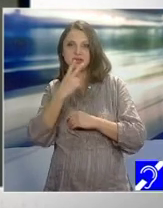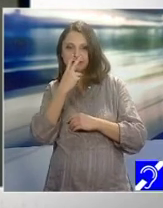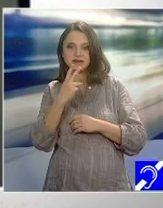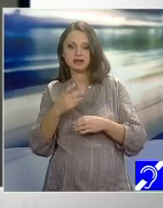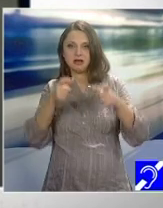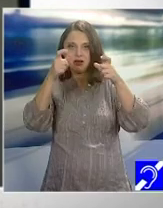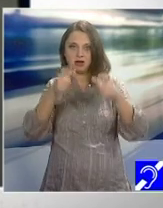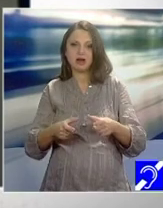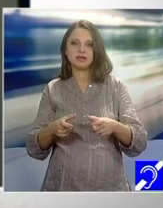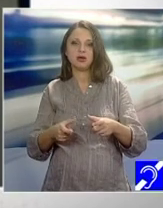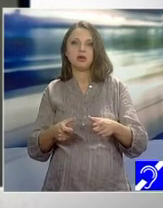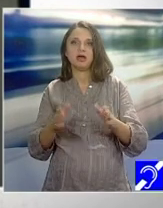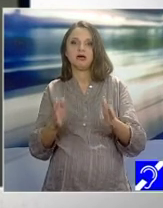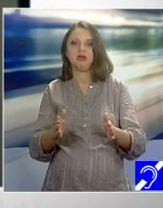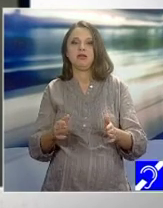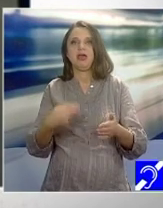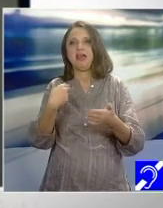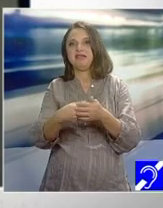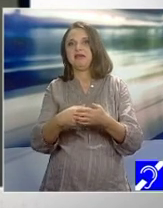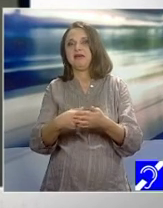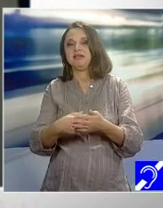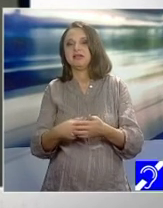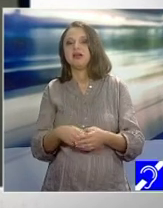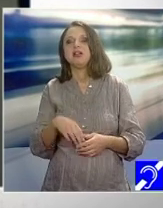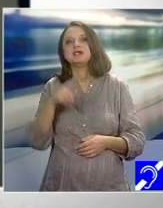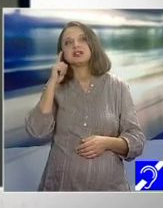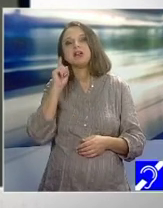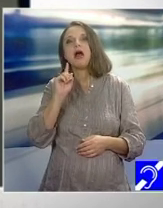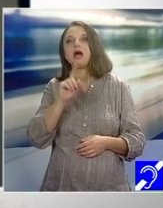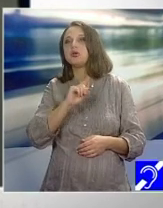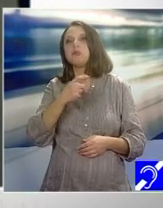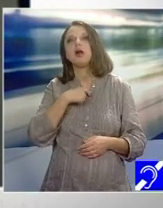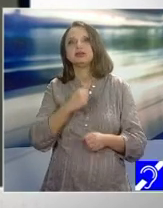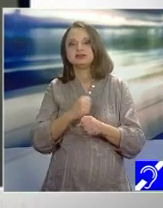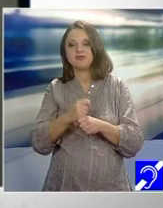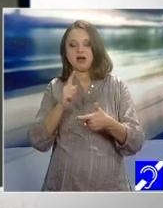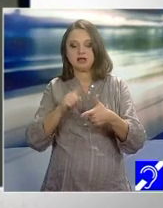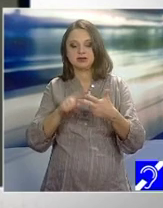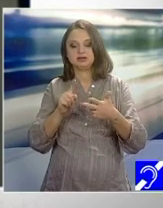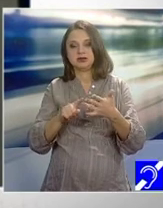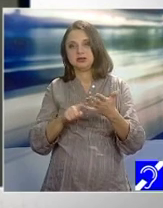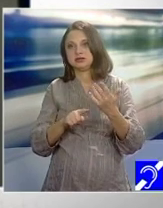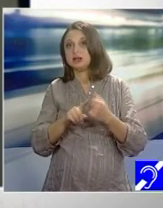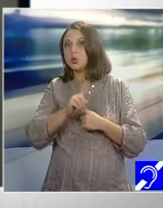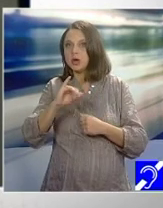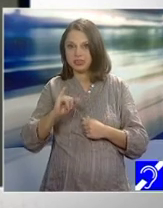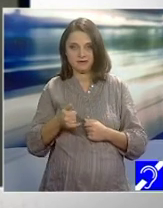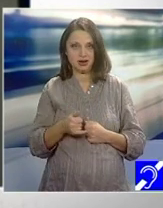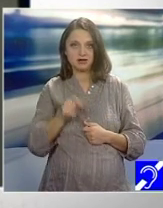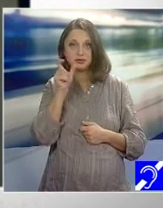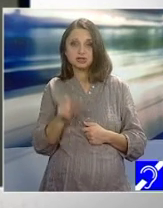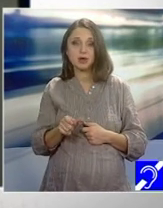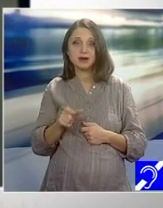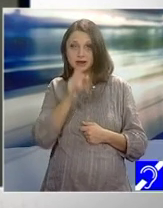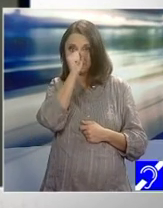anumită categorie care nu poate să facă aceste lucruri sau aceste lucruri și, de fapt, este cu totul și cu totul altfel. Noi,